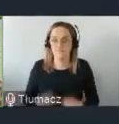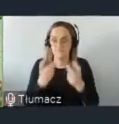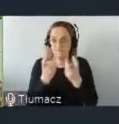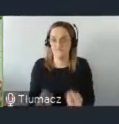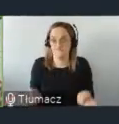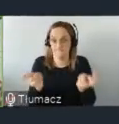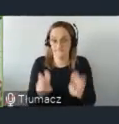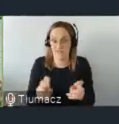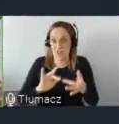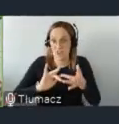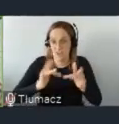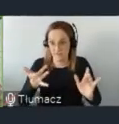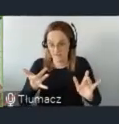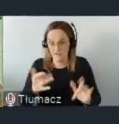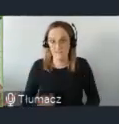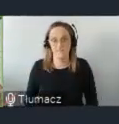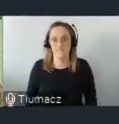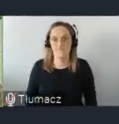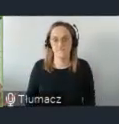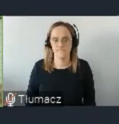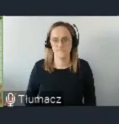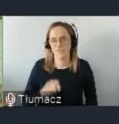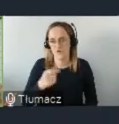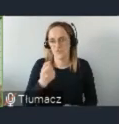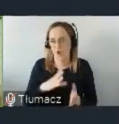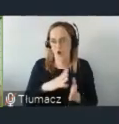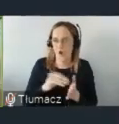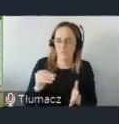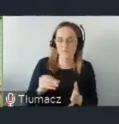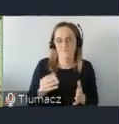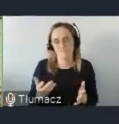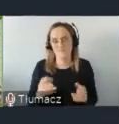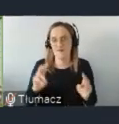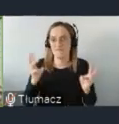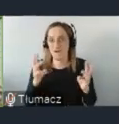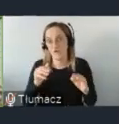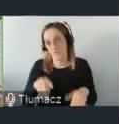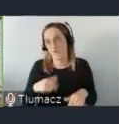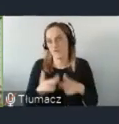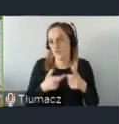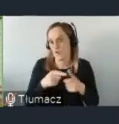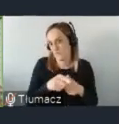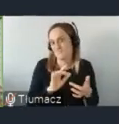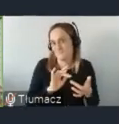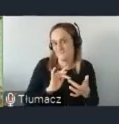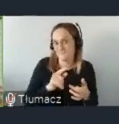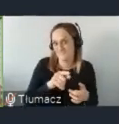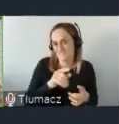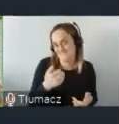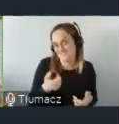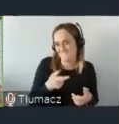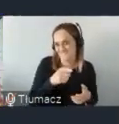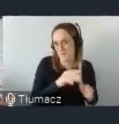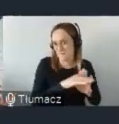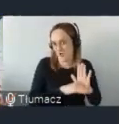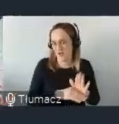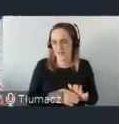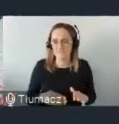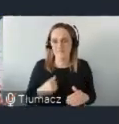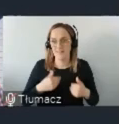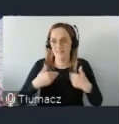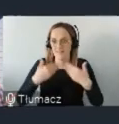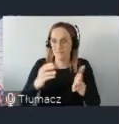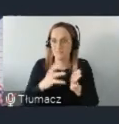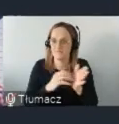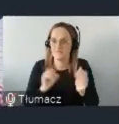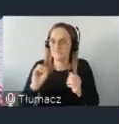wytworzę link. No, to jest trochę fajnych opcji, ale może jakiś warsztat kiedyś zrobimy z Finglinka, tak mi się marzy. I wkleję wam to na